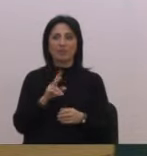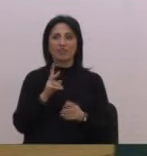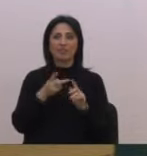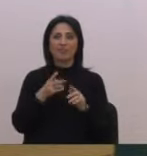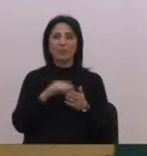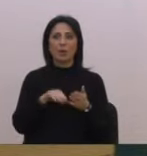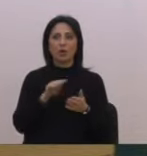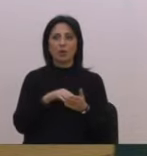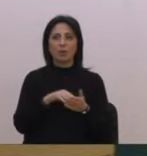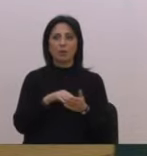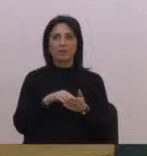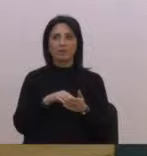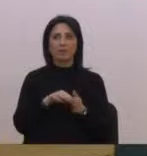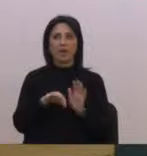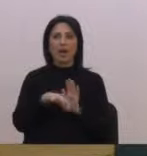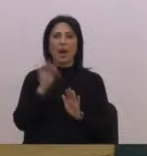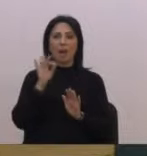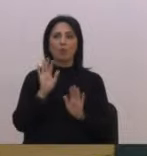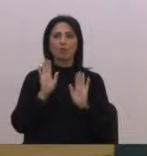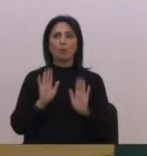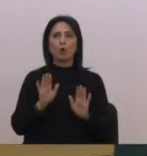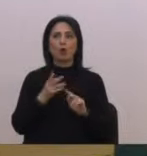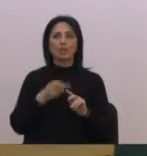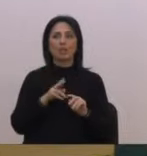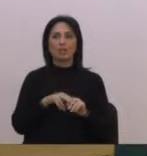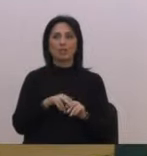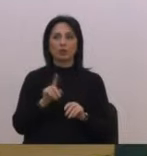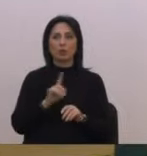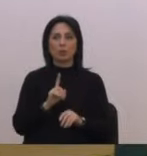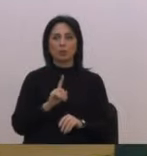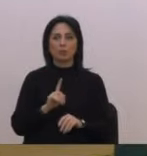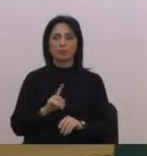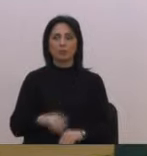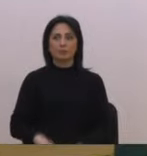ვიმეორებ, გამორჩეულია მხოლოდ იმით, რომ